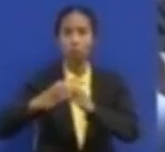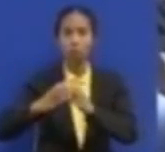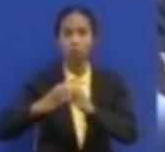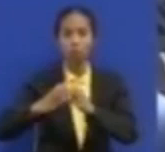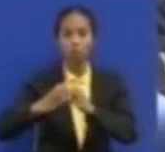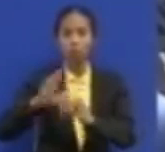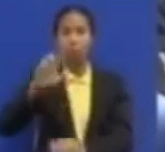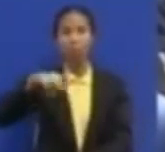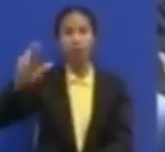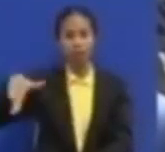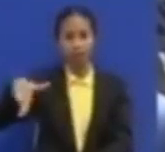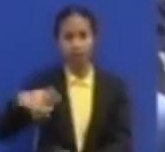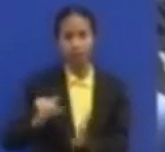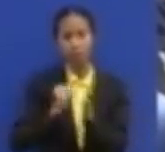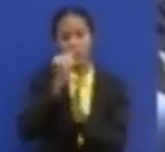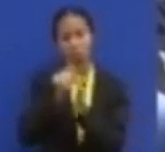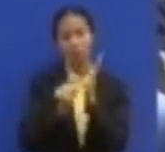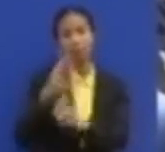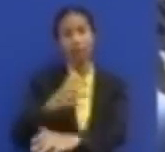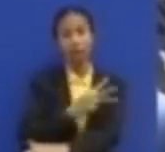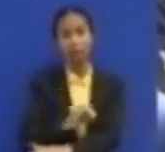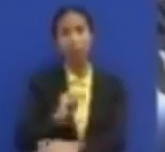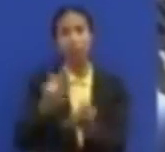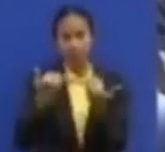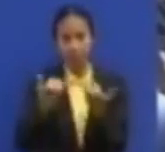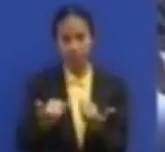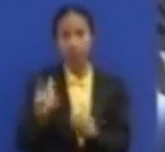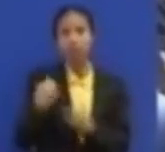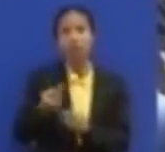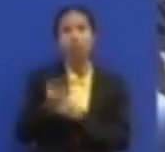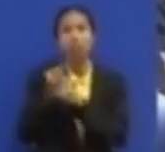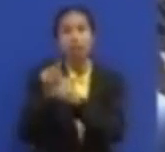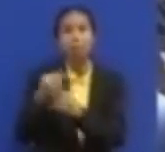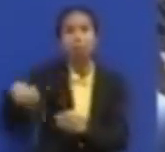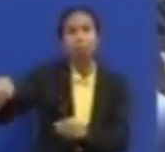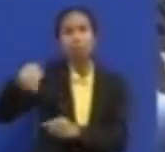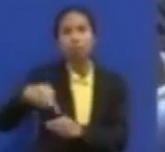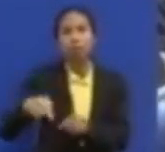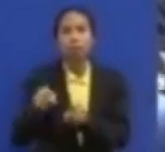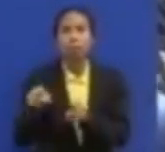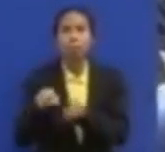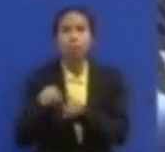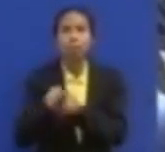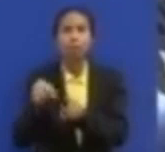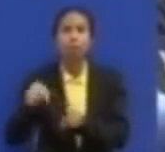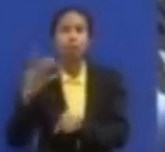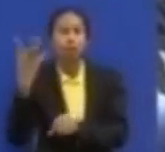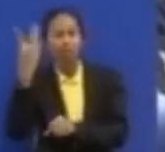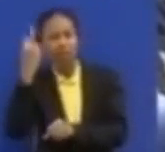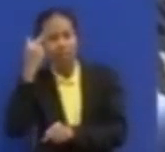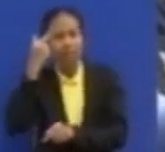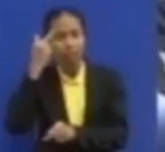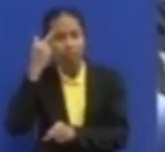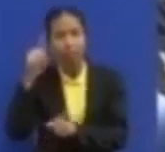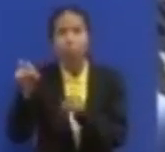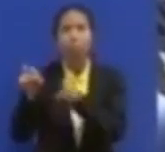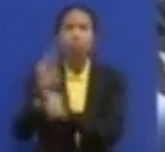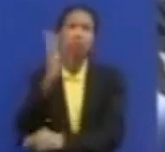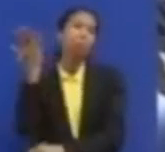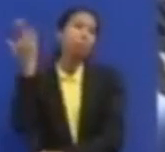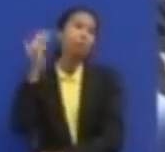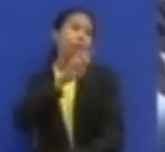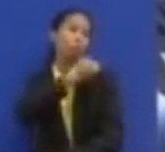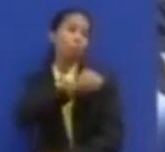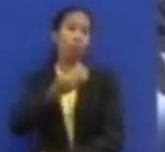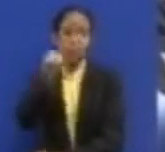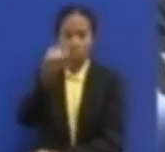ครับก็เป็นไปตามที่เรากังวลคุณหมอชลน่านกังวลว่าเราจะ